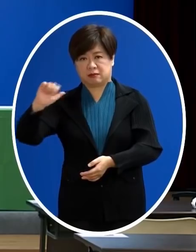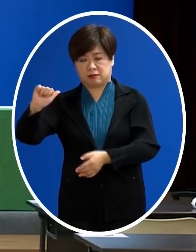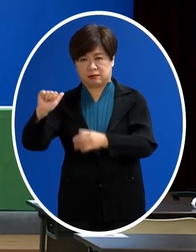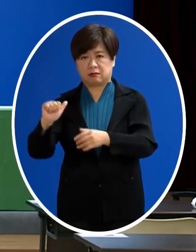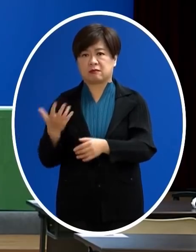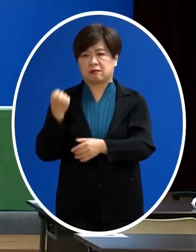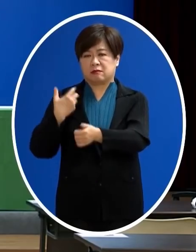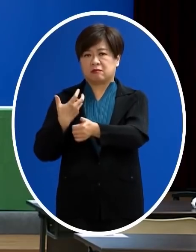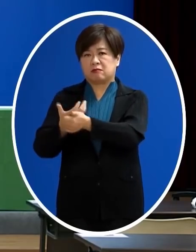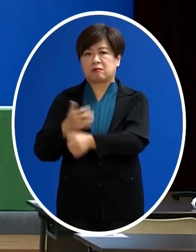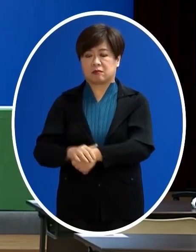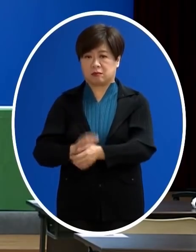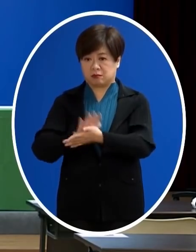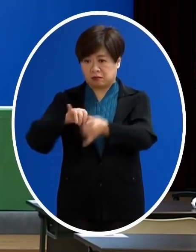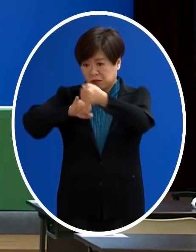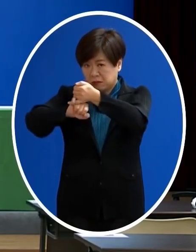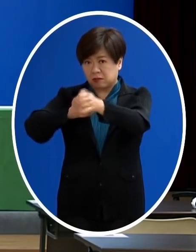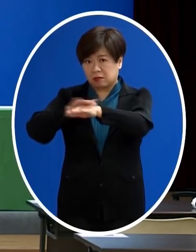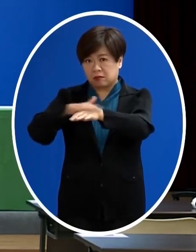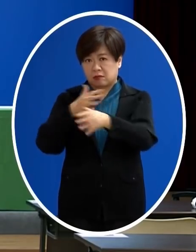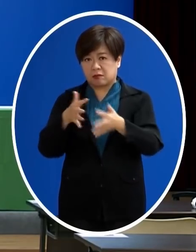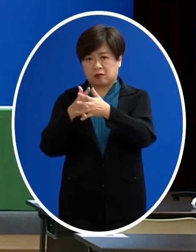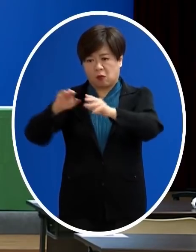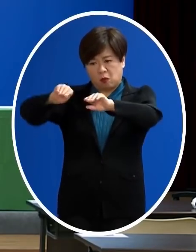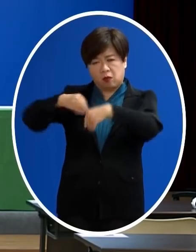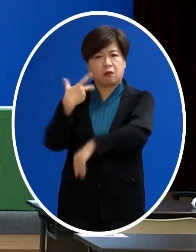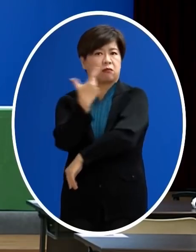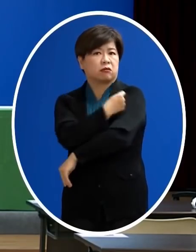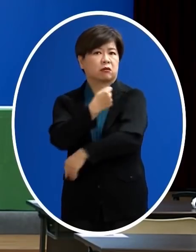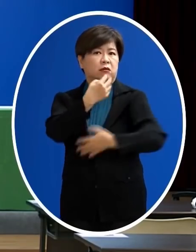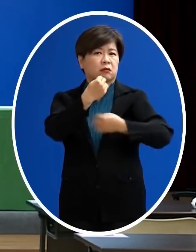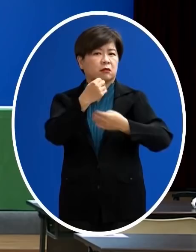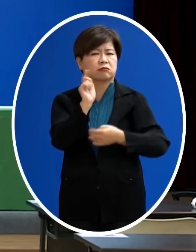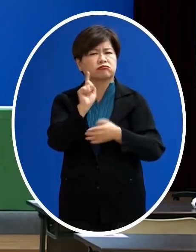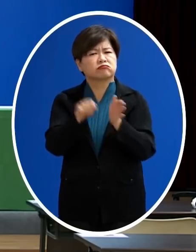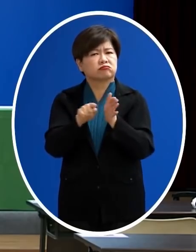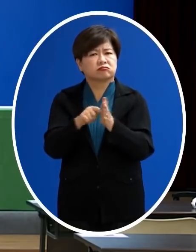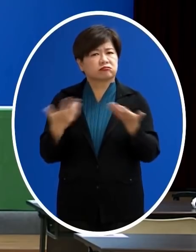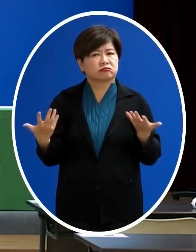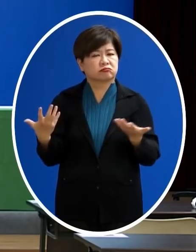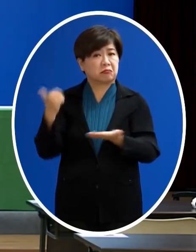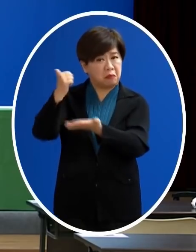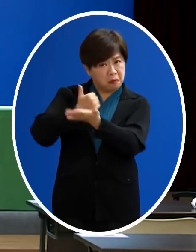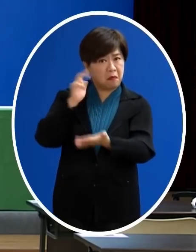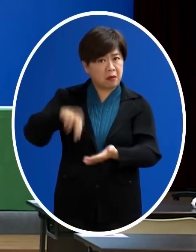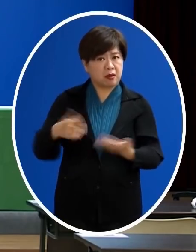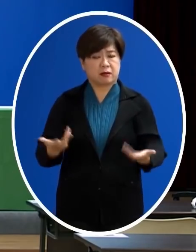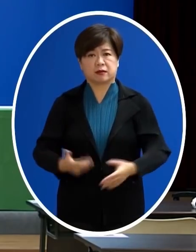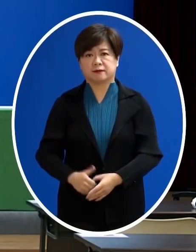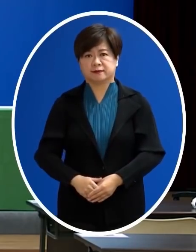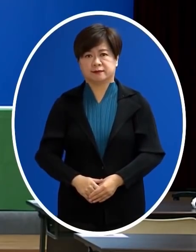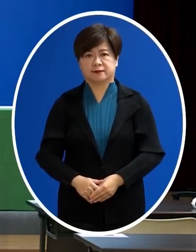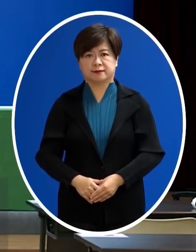规划要购买这种疫苗吗？那美国说要捐赠疫苗，大概确切时间要给我们，大概是什么时候会到？谢谢。